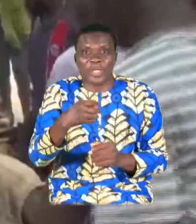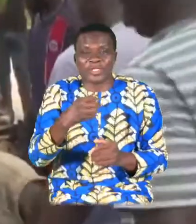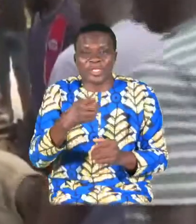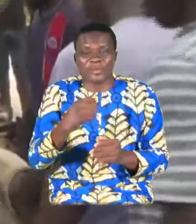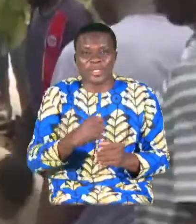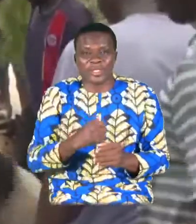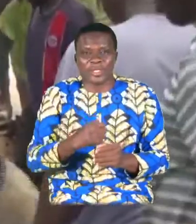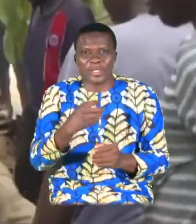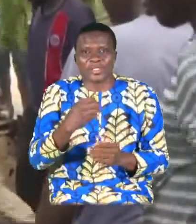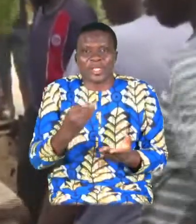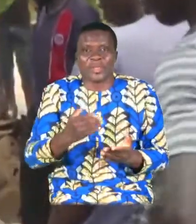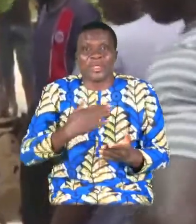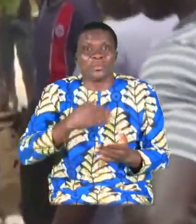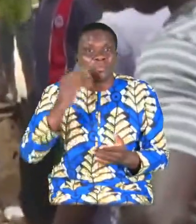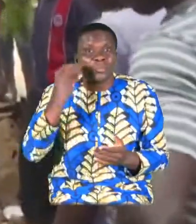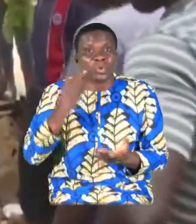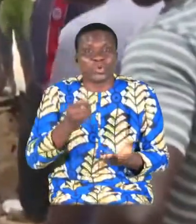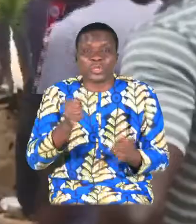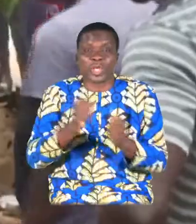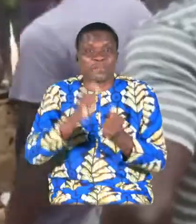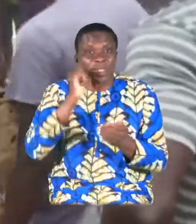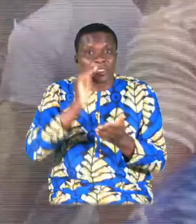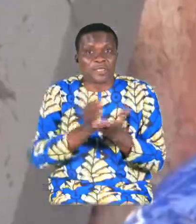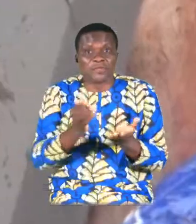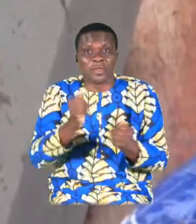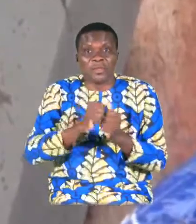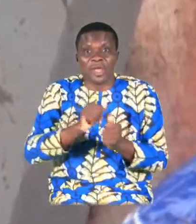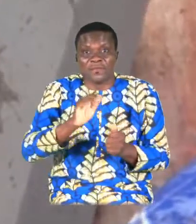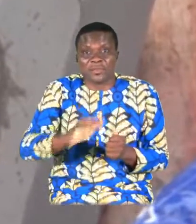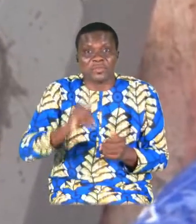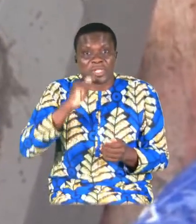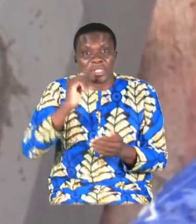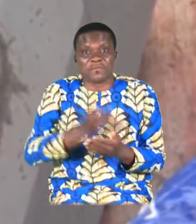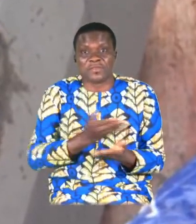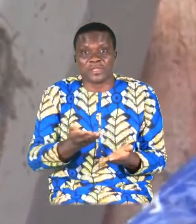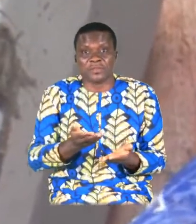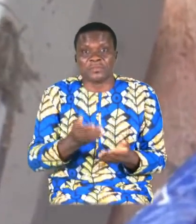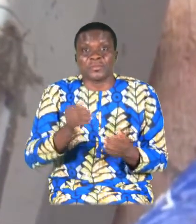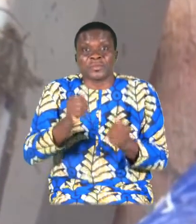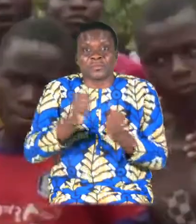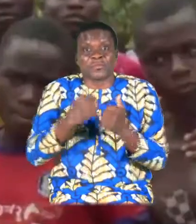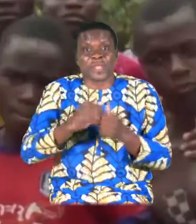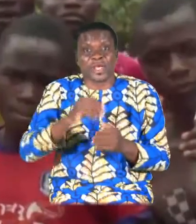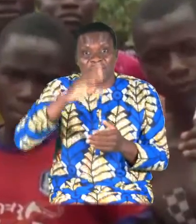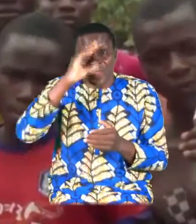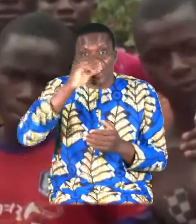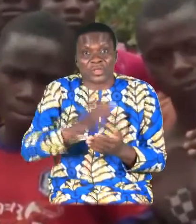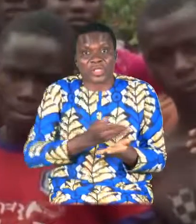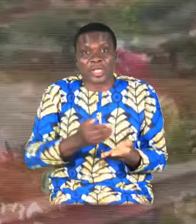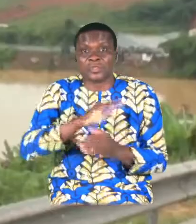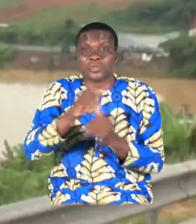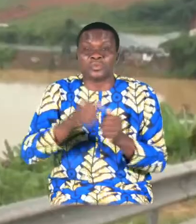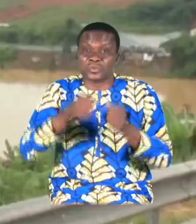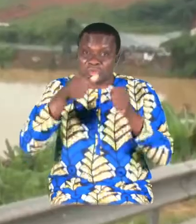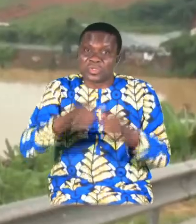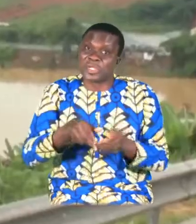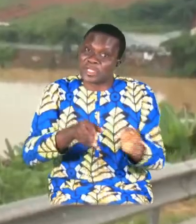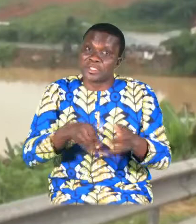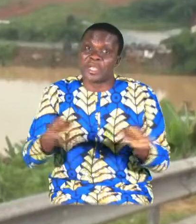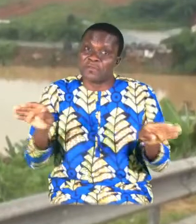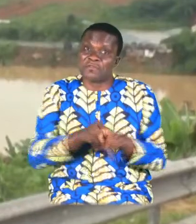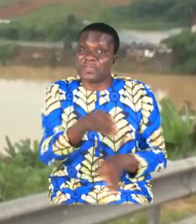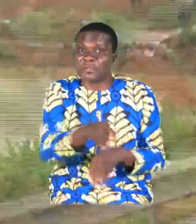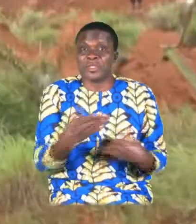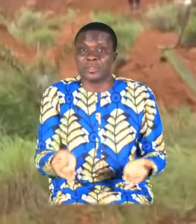frère. Mon oncle avec sa femme, avec un petit fils, avec une garçon encore, et tout seul resté dedans. L'effondrement